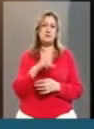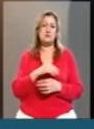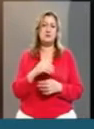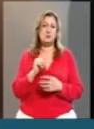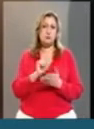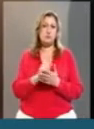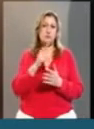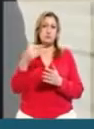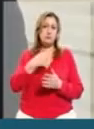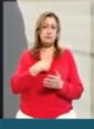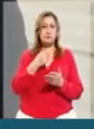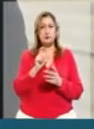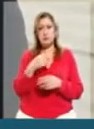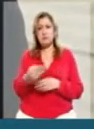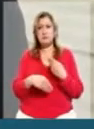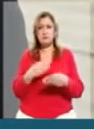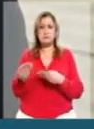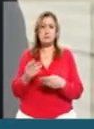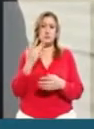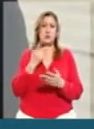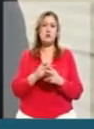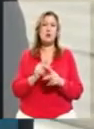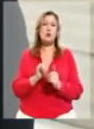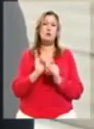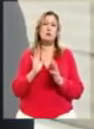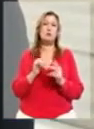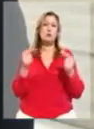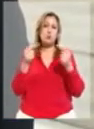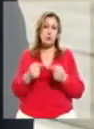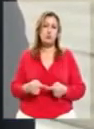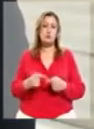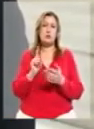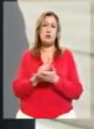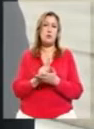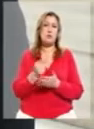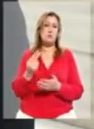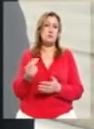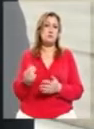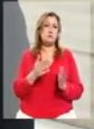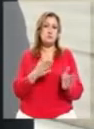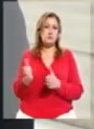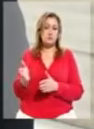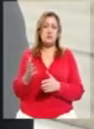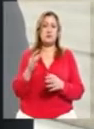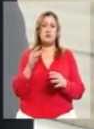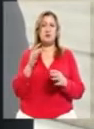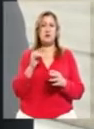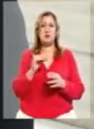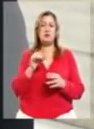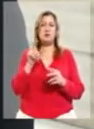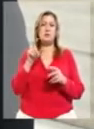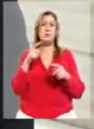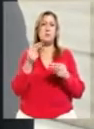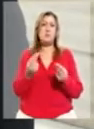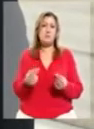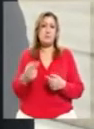басты мақсаттардың бірі. Для этого необходимо скачать бесплатное приложение Vipin Cashback с App Store и Play Market. Фискалды түбіртекті бермеу немесе